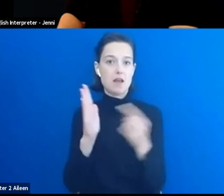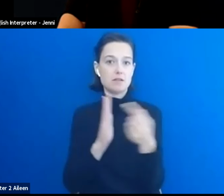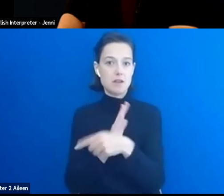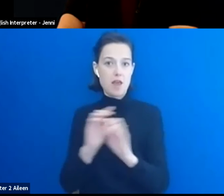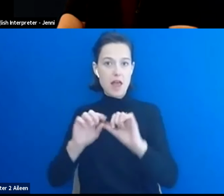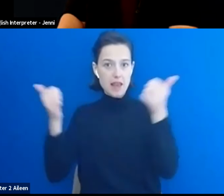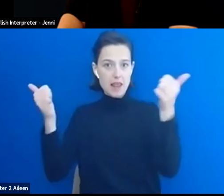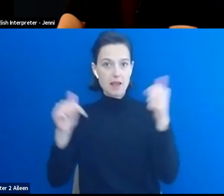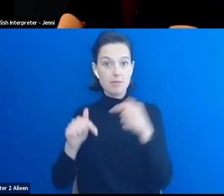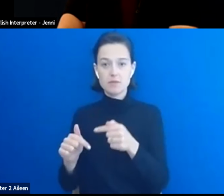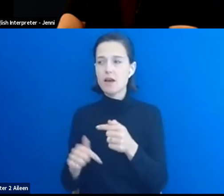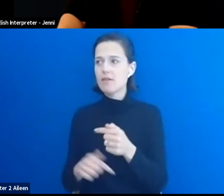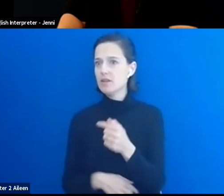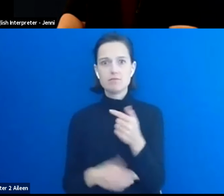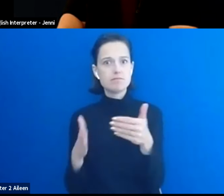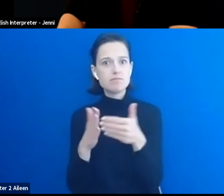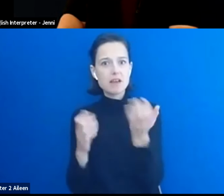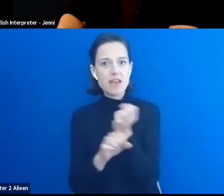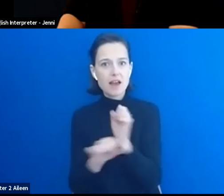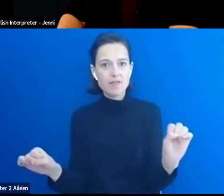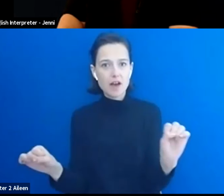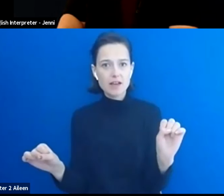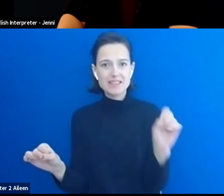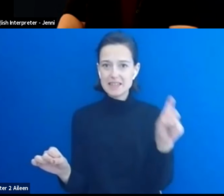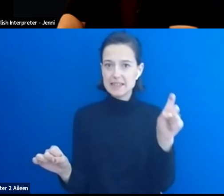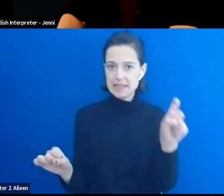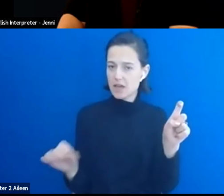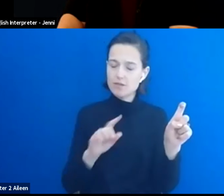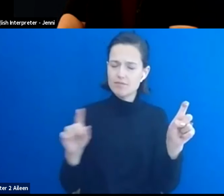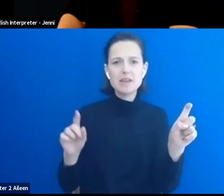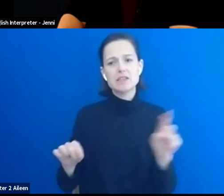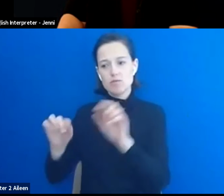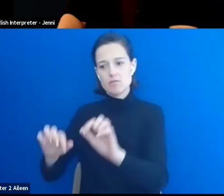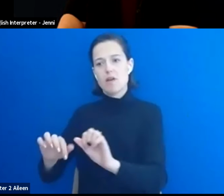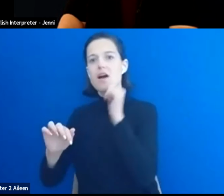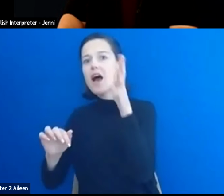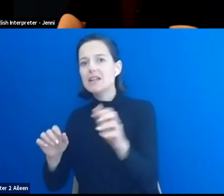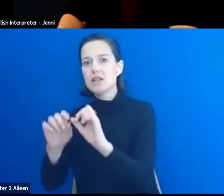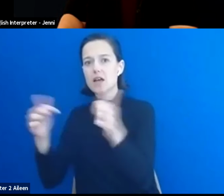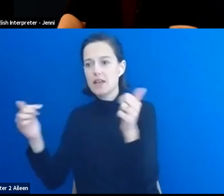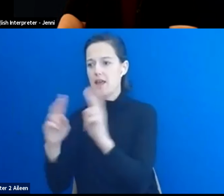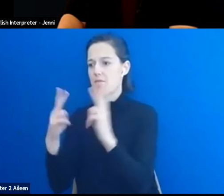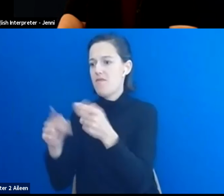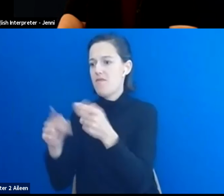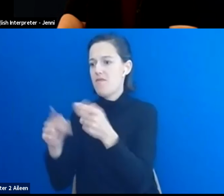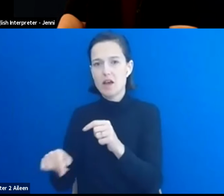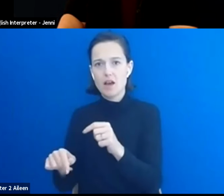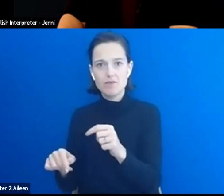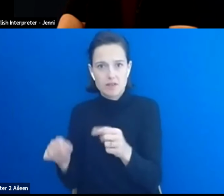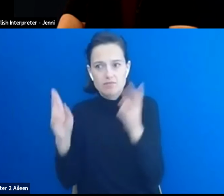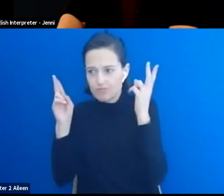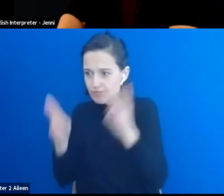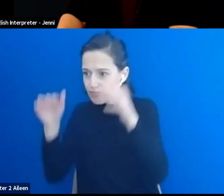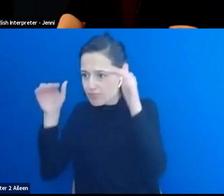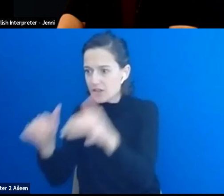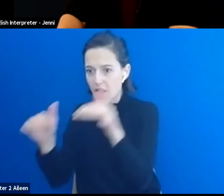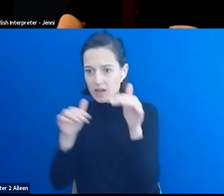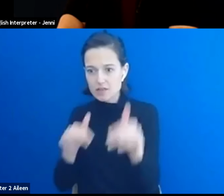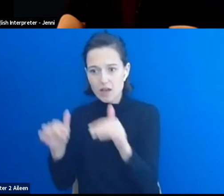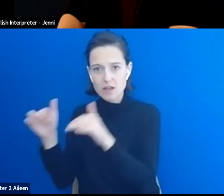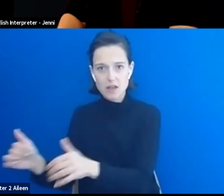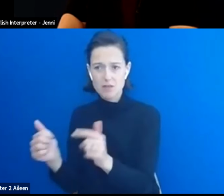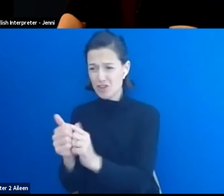auch Barrierefreiheit, jetzt nicht nur im digitalen, sondern also auch im analogen Umfeld, gelebt wird. Und ich dachte, okay, die sind ein ganzes Stück